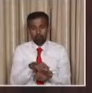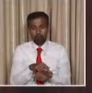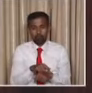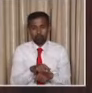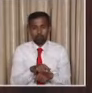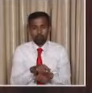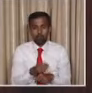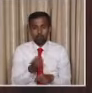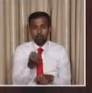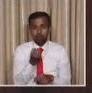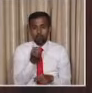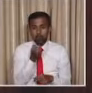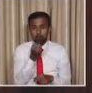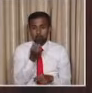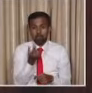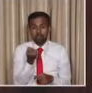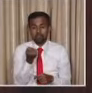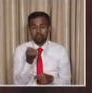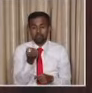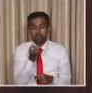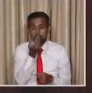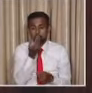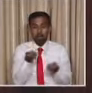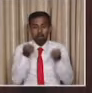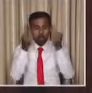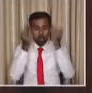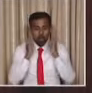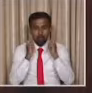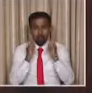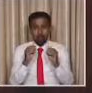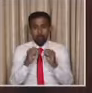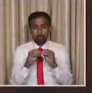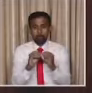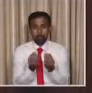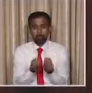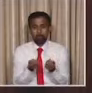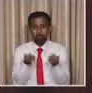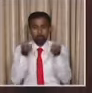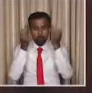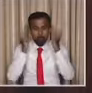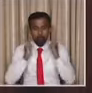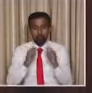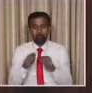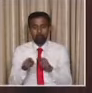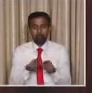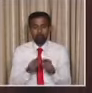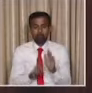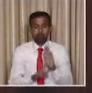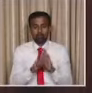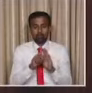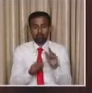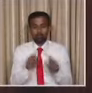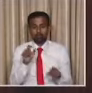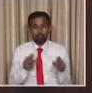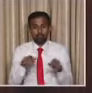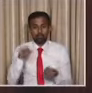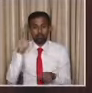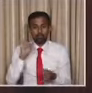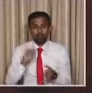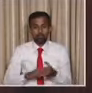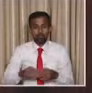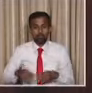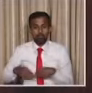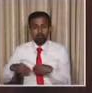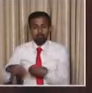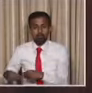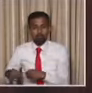දැම්මේ මල්මාලා සල්ලි මල්මාලා දැම්මේ ලූණු බීලූණු මල්මාලා දැම්මේ. එහෙම තමයි උතුරේ ජනතාව එදා අපේ සිනමාව